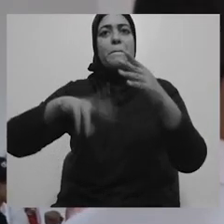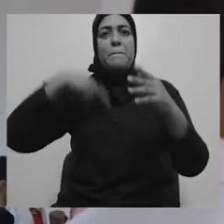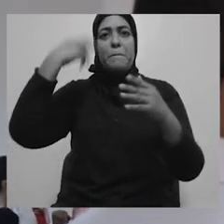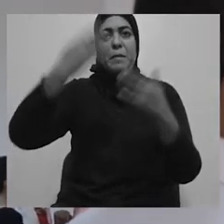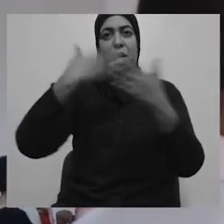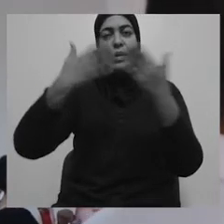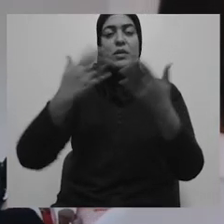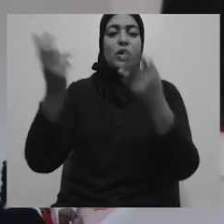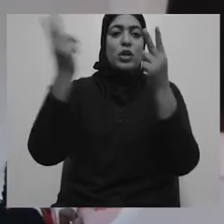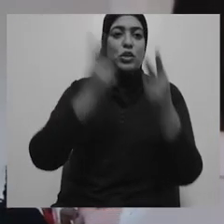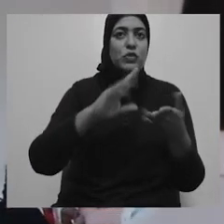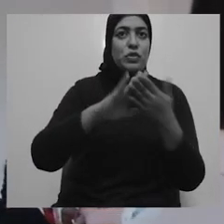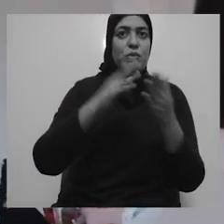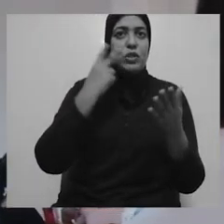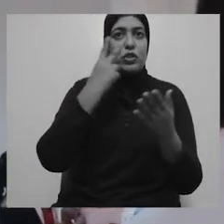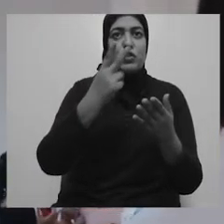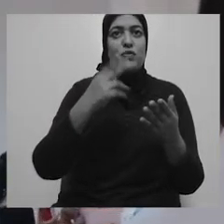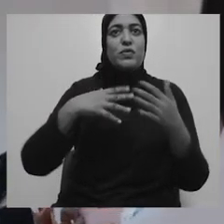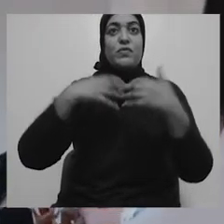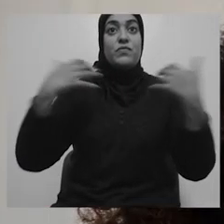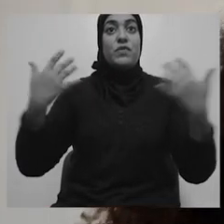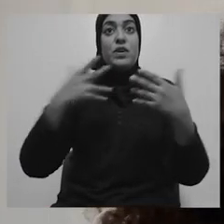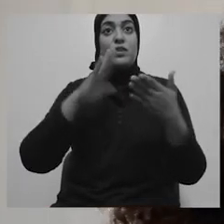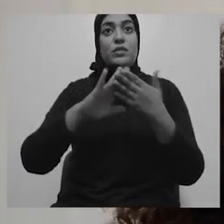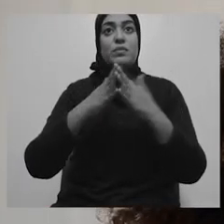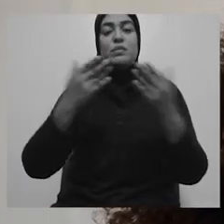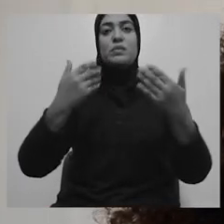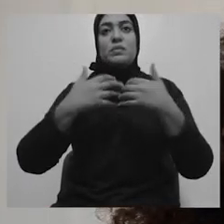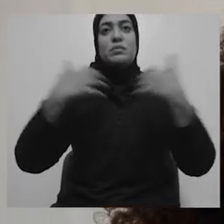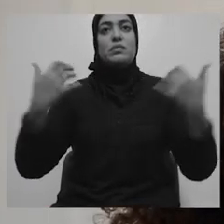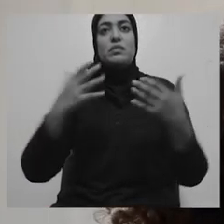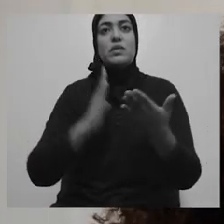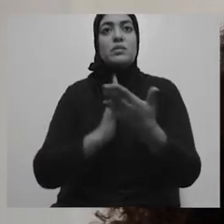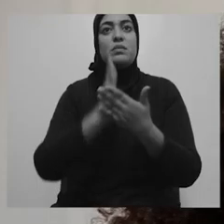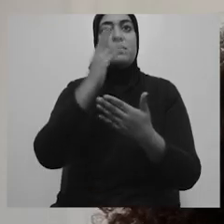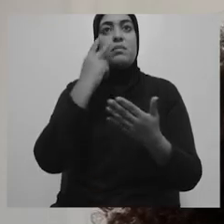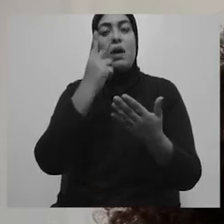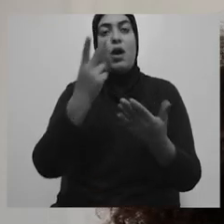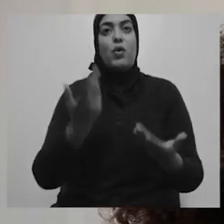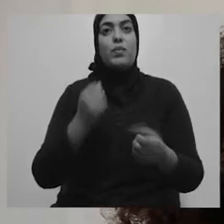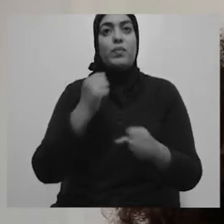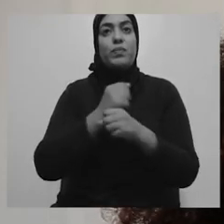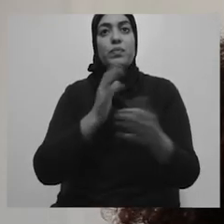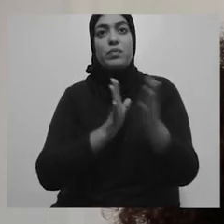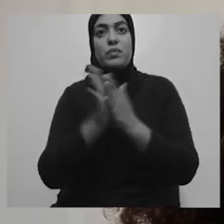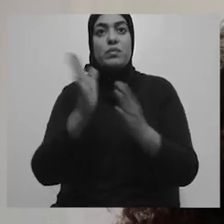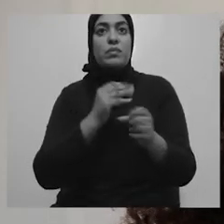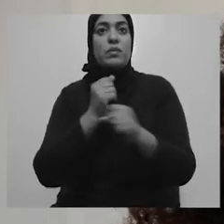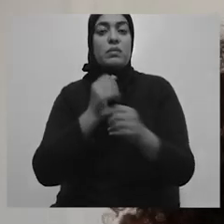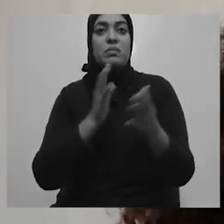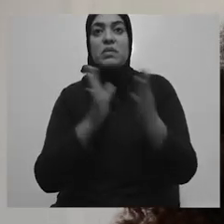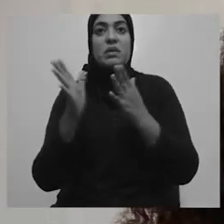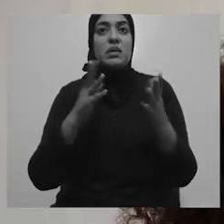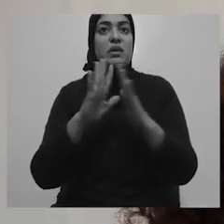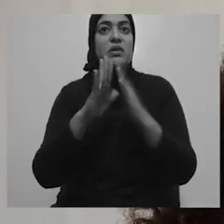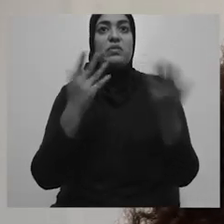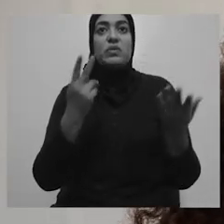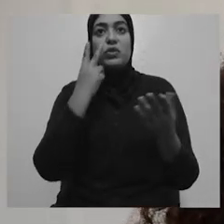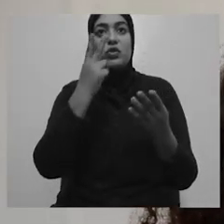que il y aurait un impact concret de l'initiative de nour en partenariat avec la fédération et